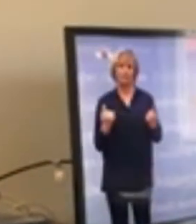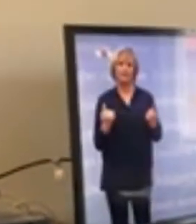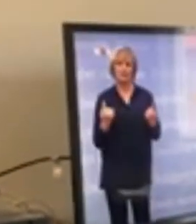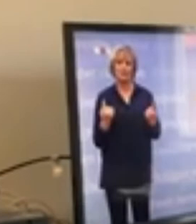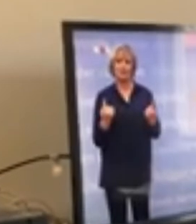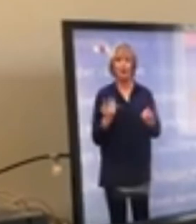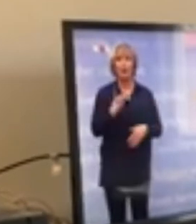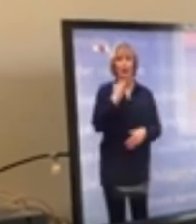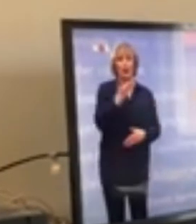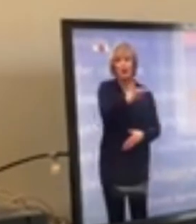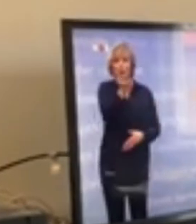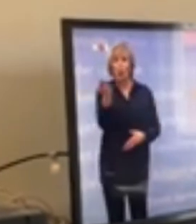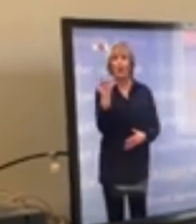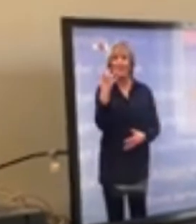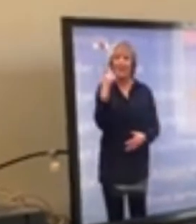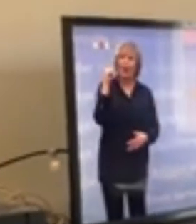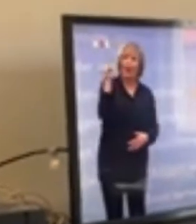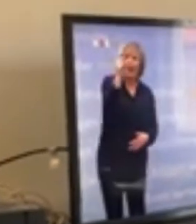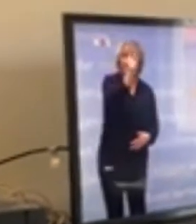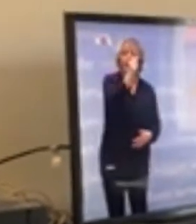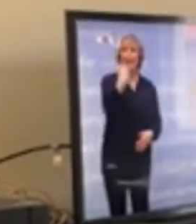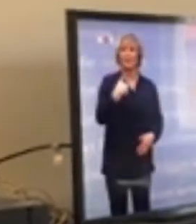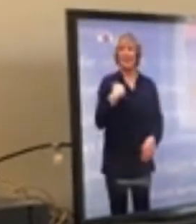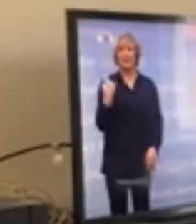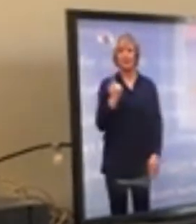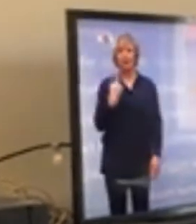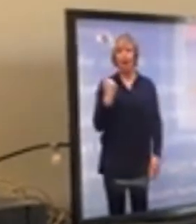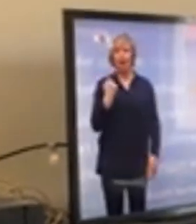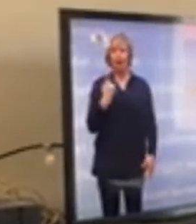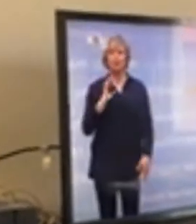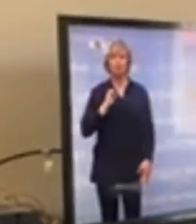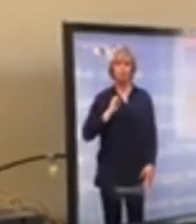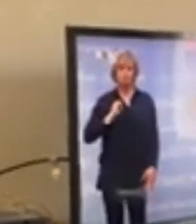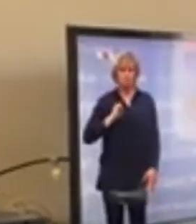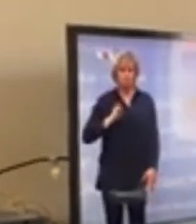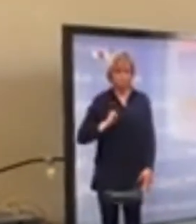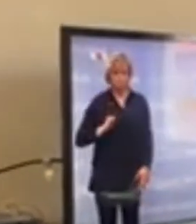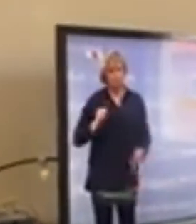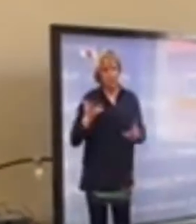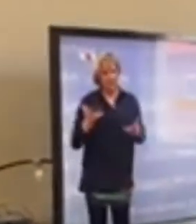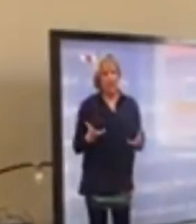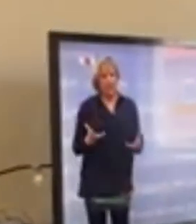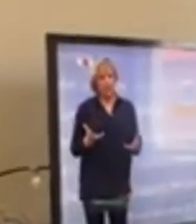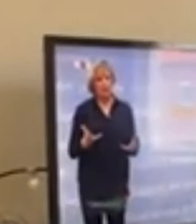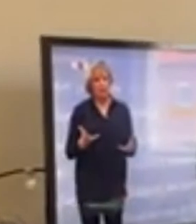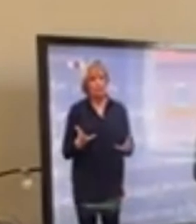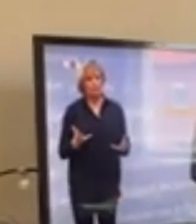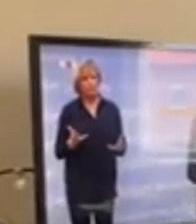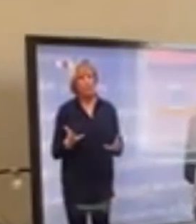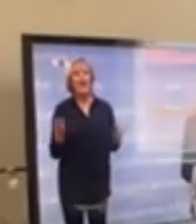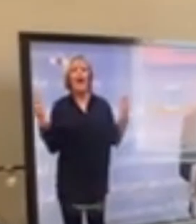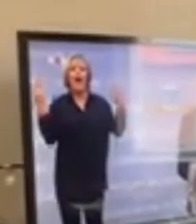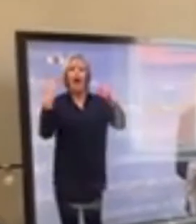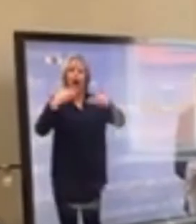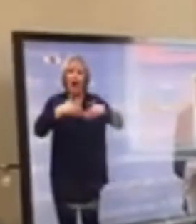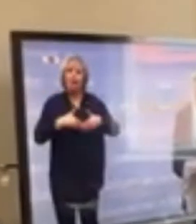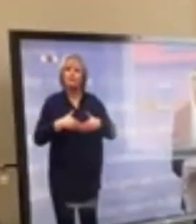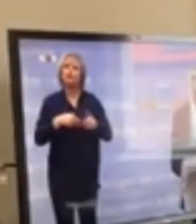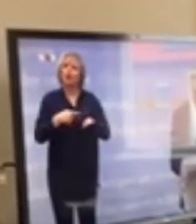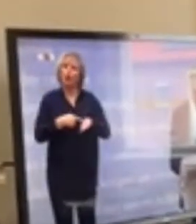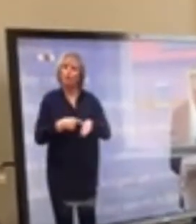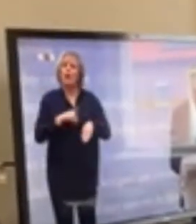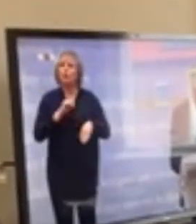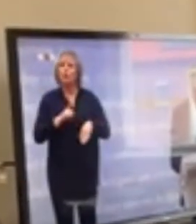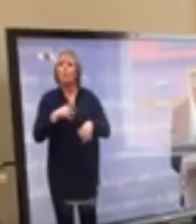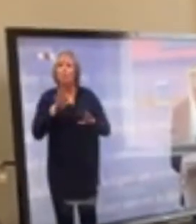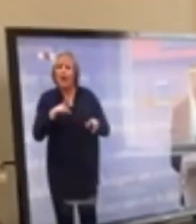die erop uit willen en voor mensen die al alleen zijn, is dat natuurlijk gewoon een zware dobber. Laten we die rustige avonden gebruiken om elkaar de hand toe te